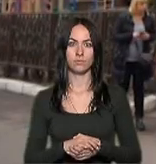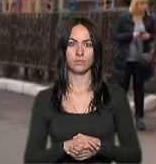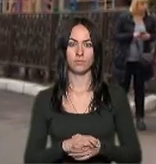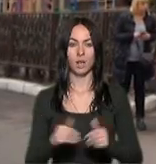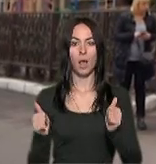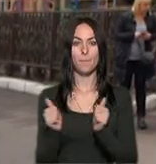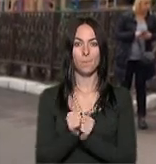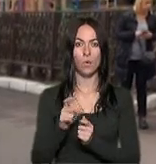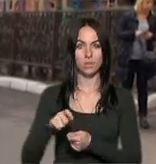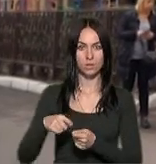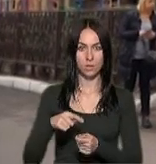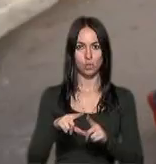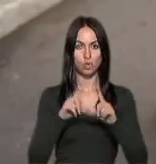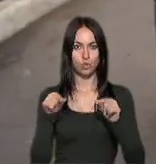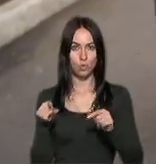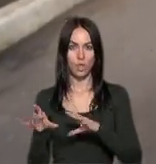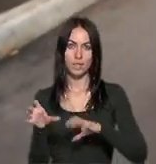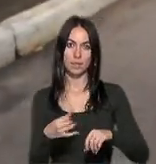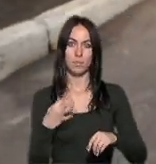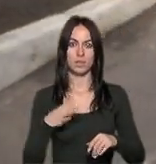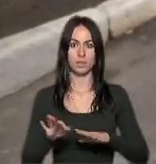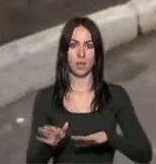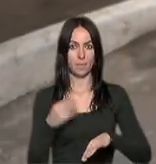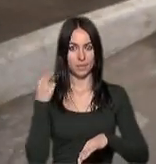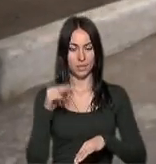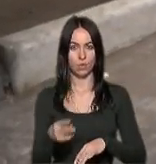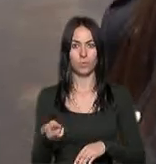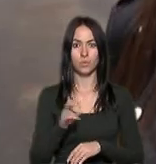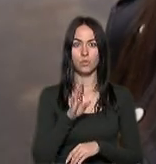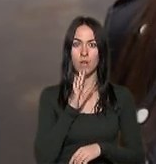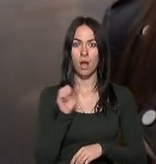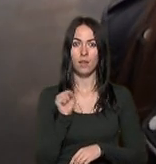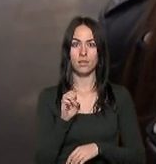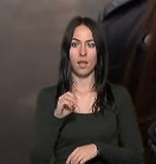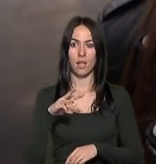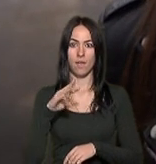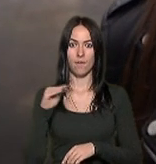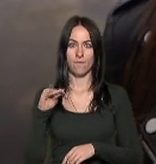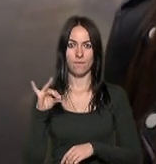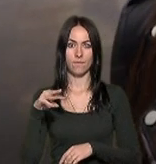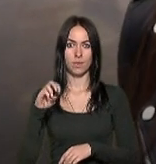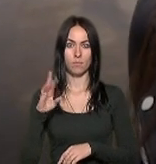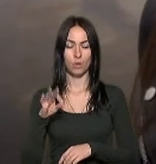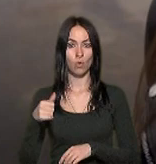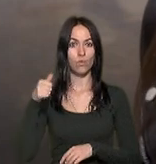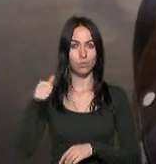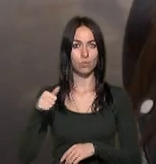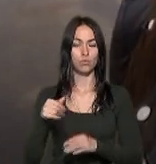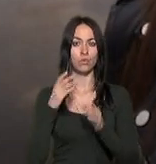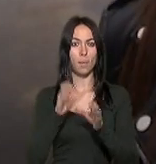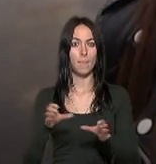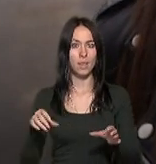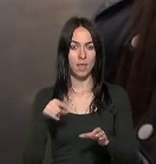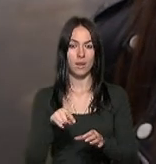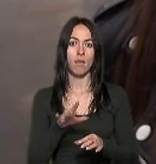Поряд з розриттям – школа. Забрати сина після уроків прийшла Аліна Єфименко. Включили батареї, вони були єлі-єлі теплі. Увімкнули